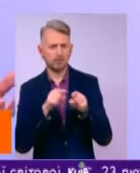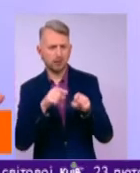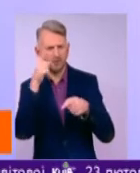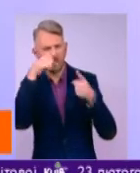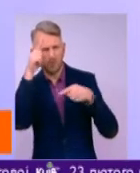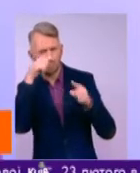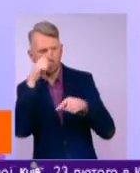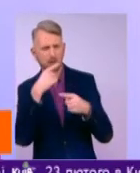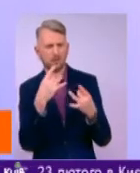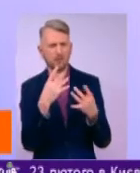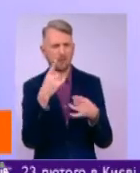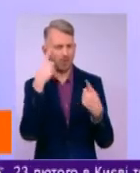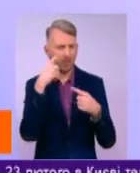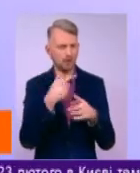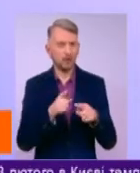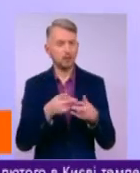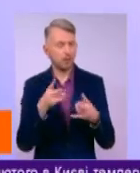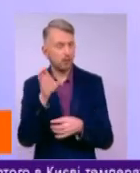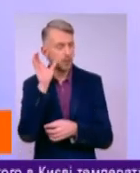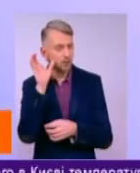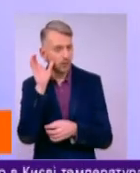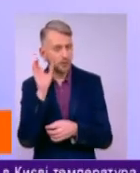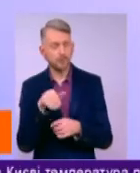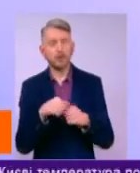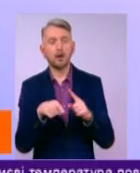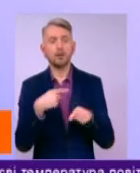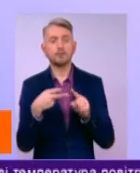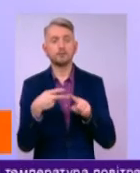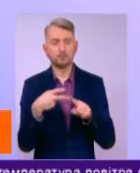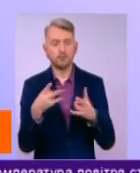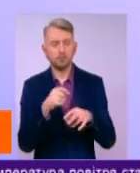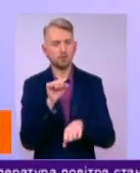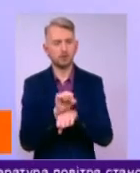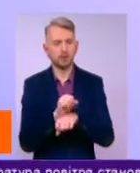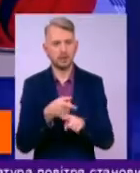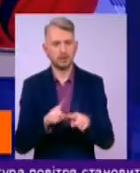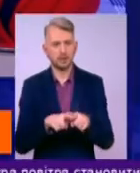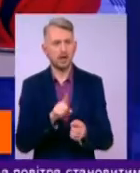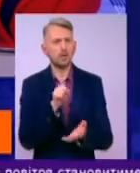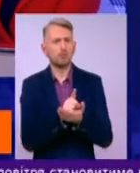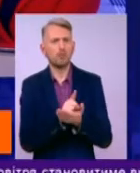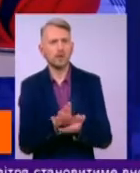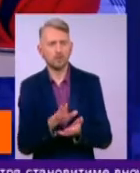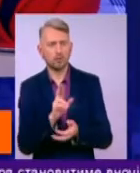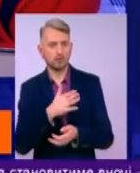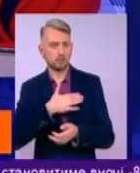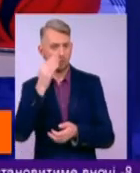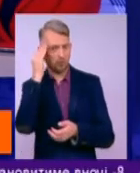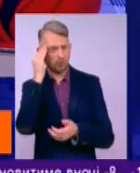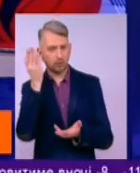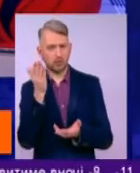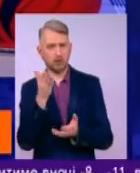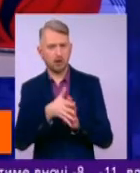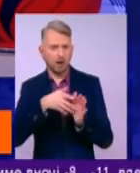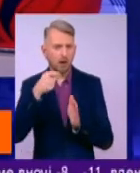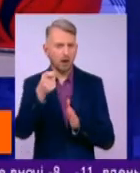що це вона щось вигадує, треба до цього прислухатись. Наступний крок – зупинити це. Тобто не обов'язково, як на мене, подавати там